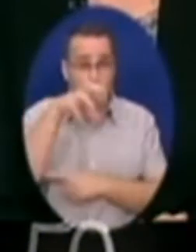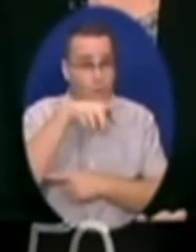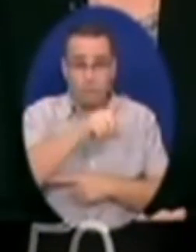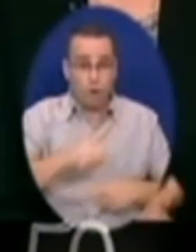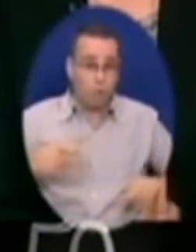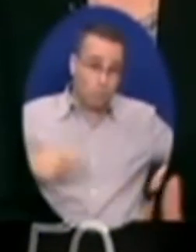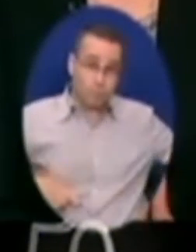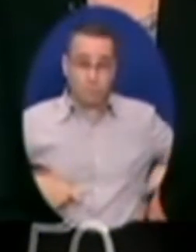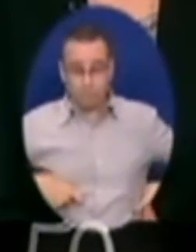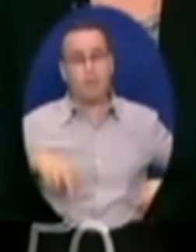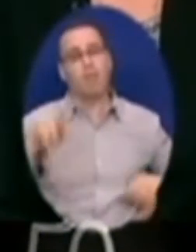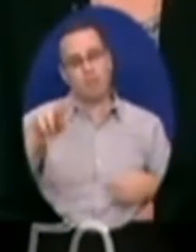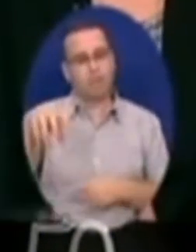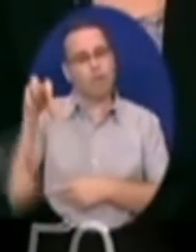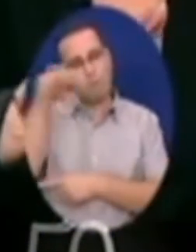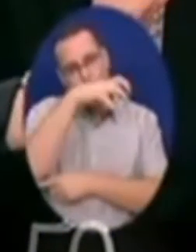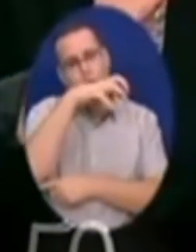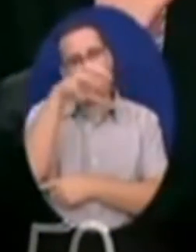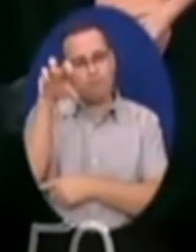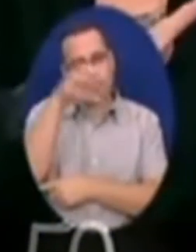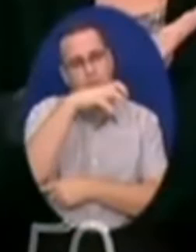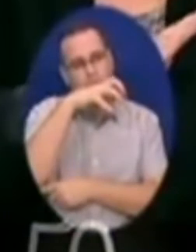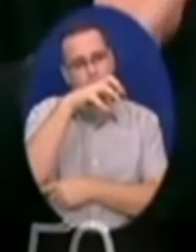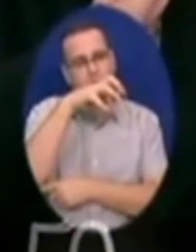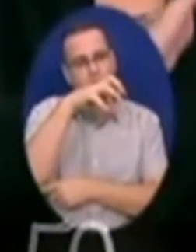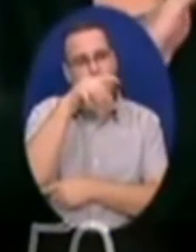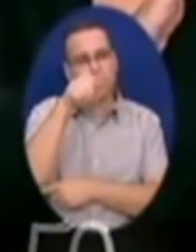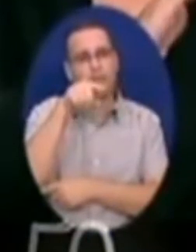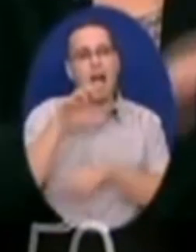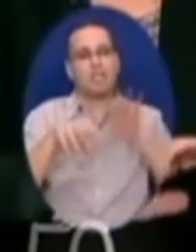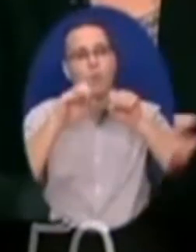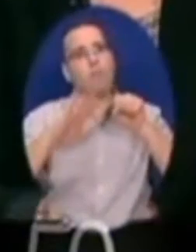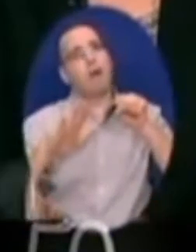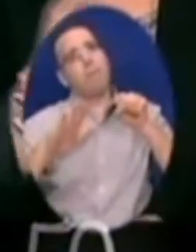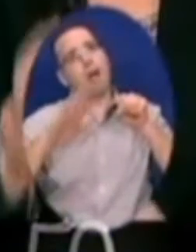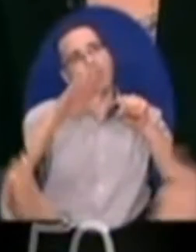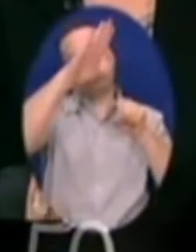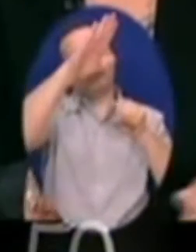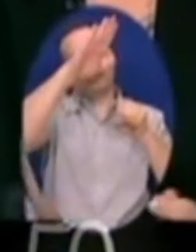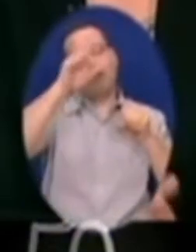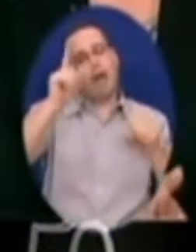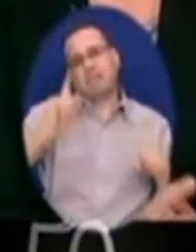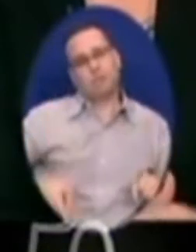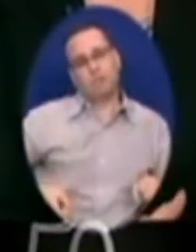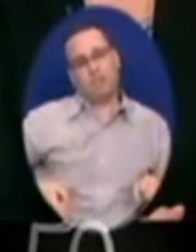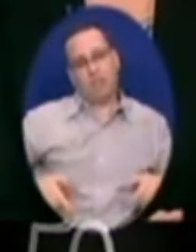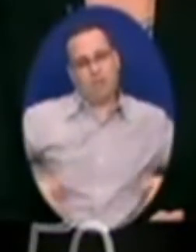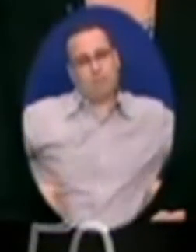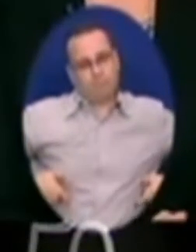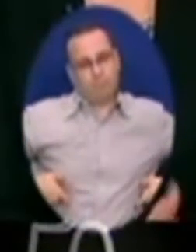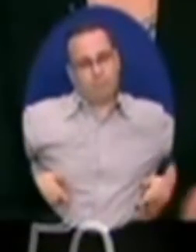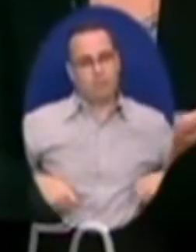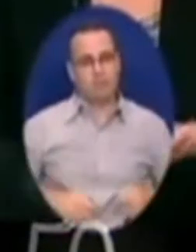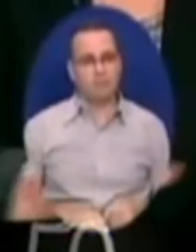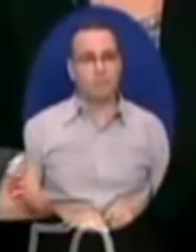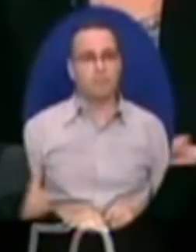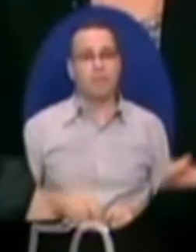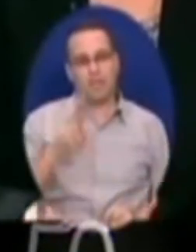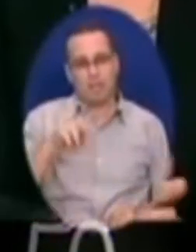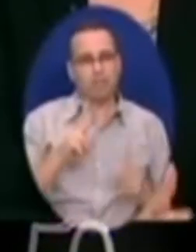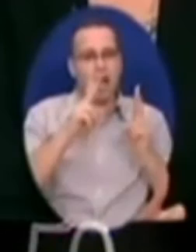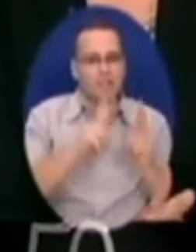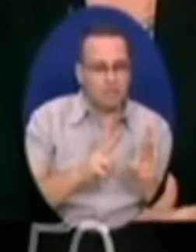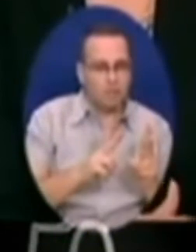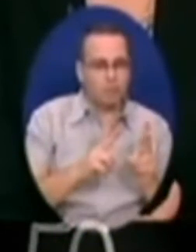שאת לא קשורה? יש מנופים שהם הסולם באלכסון, אז לא צריך להיות קשור. יש